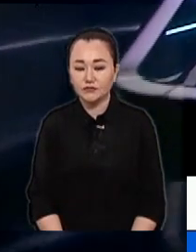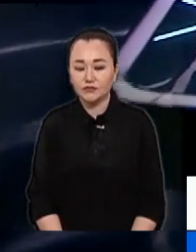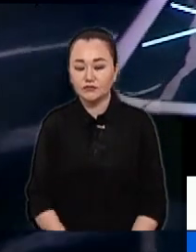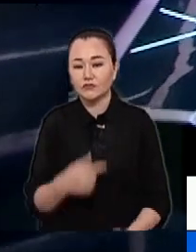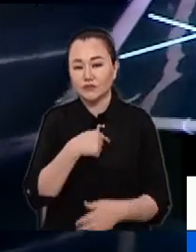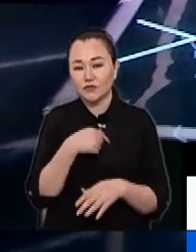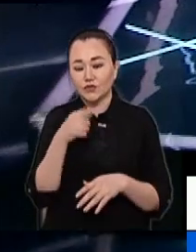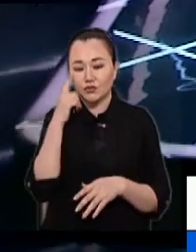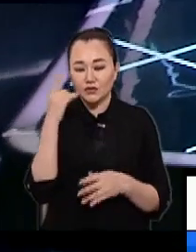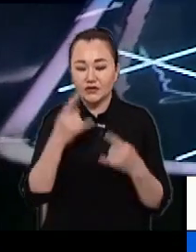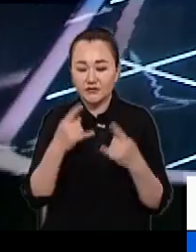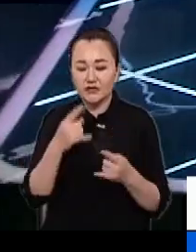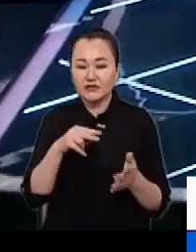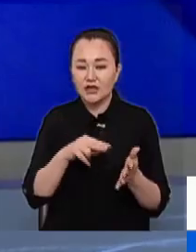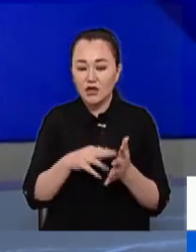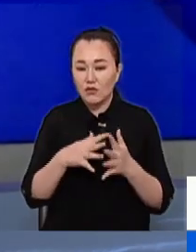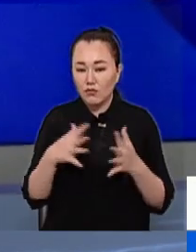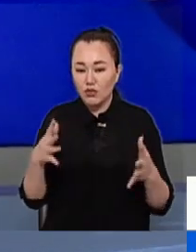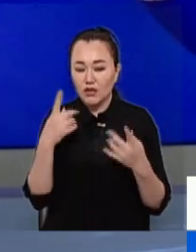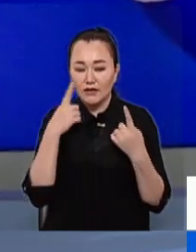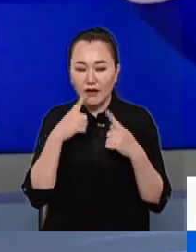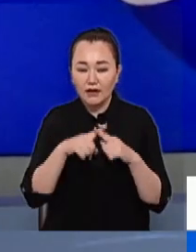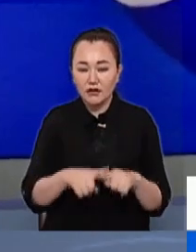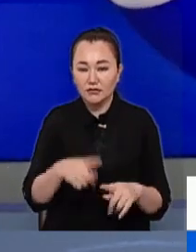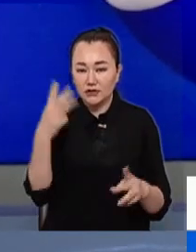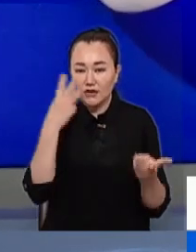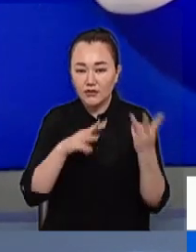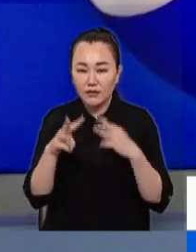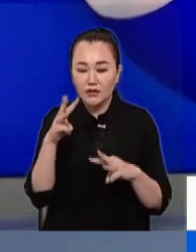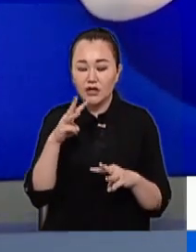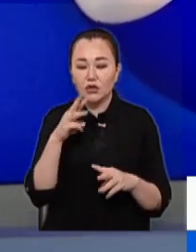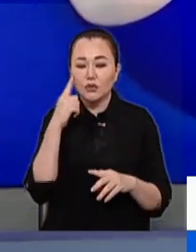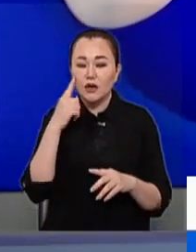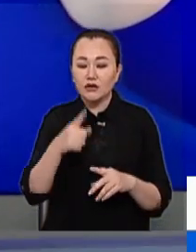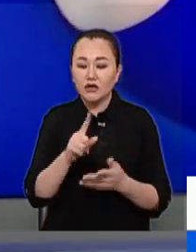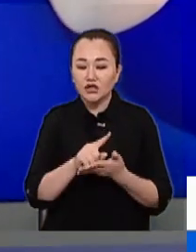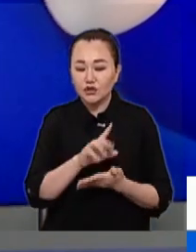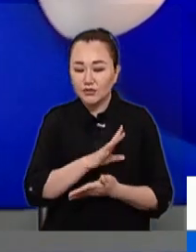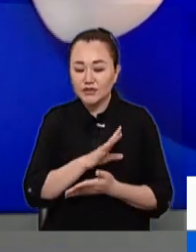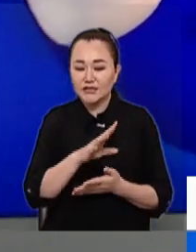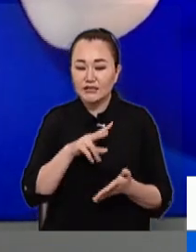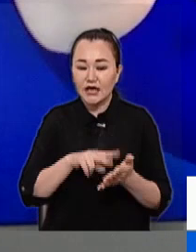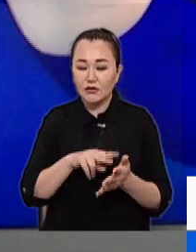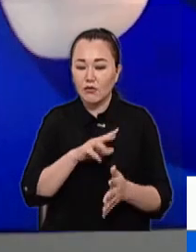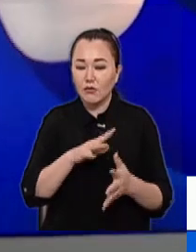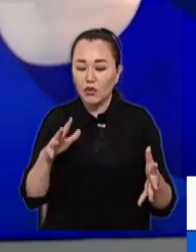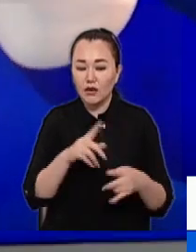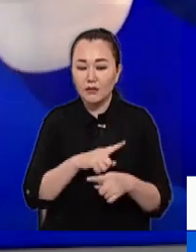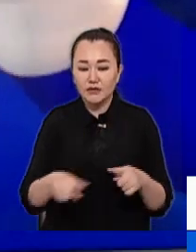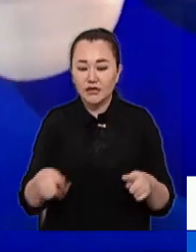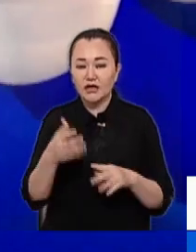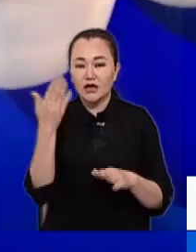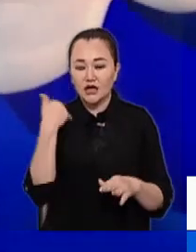Ну, мне кажется, что телевидение стало более технологичным. Казалось бы, что оно должно стать более быстрым. У нас не было